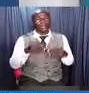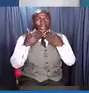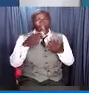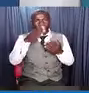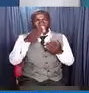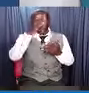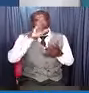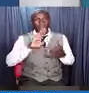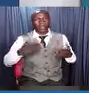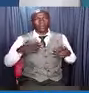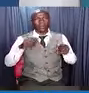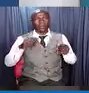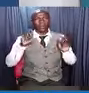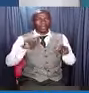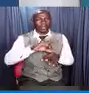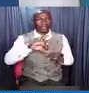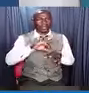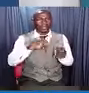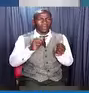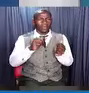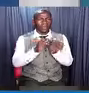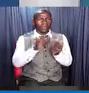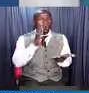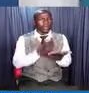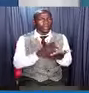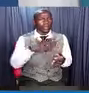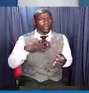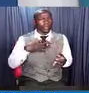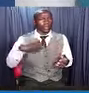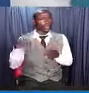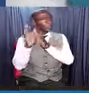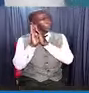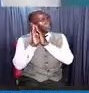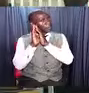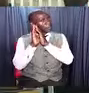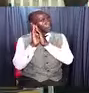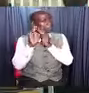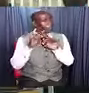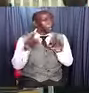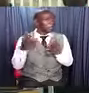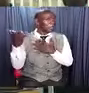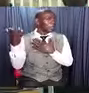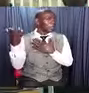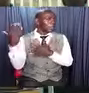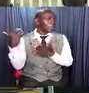watu hata waweza kunywa chai na muhogo na. But I thank God nowadays people can take tea with cassava. Lakini zamani hizo. But back then. Bila ugali.